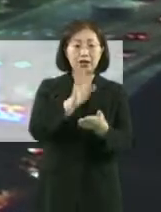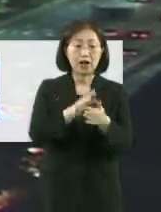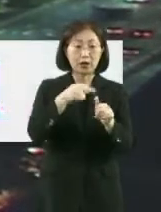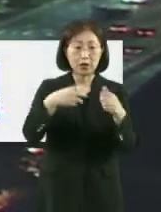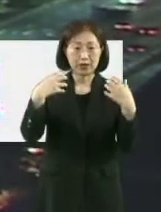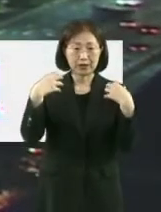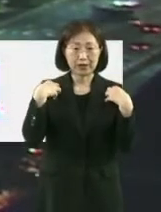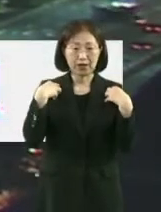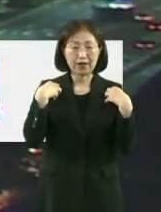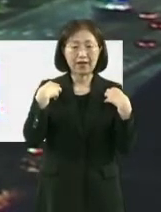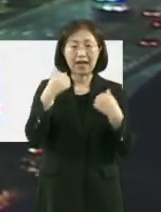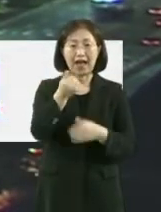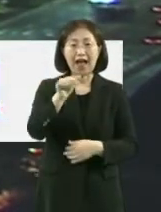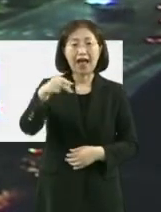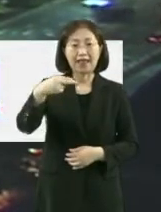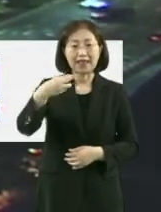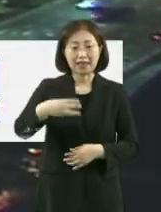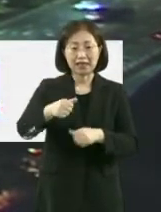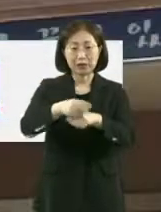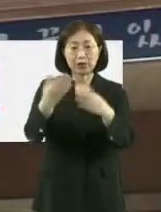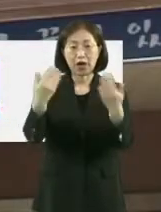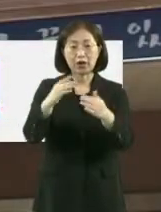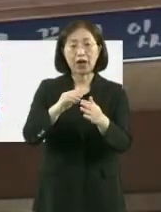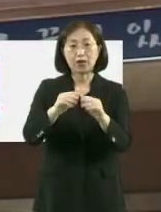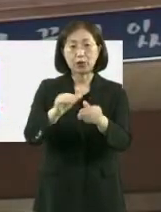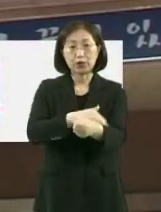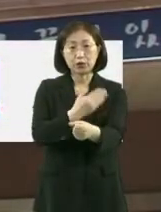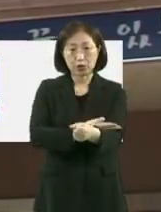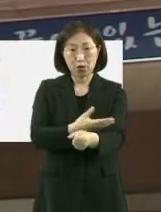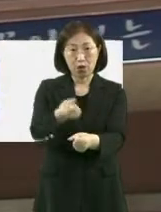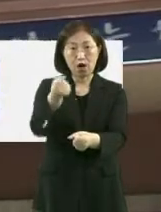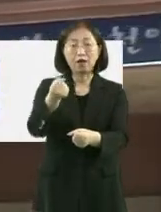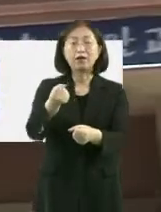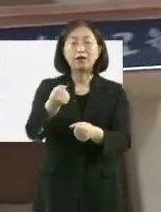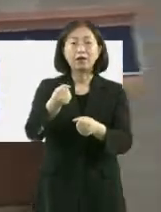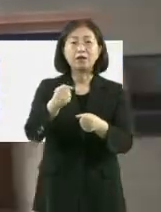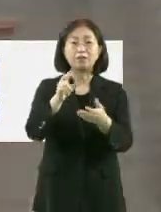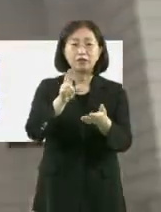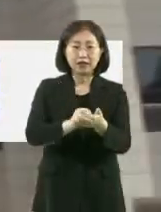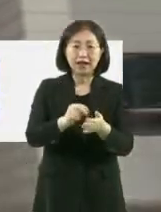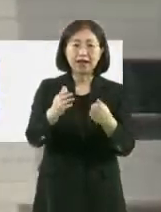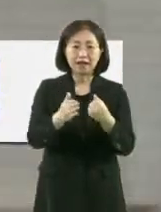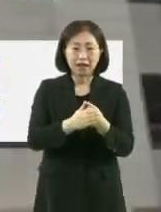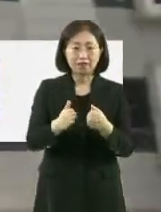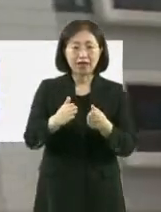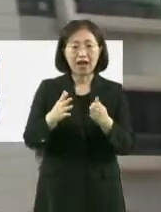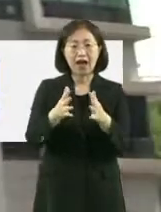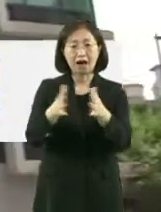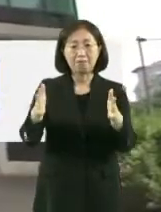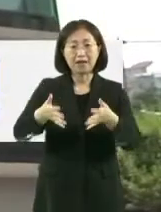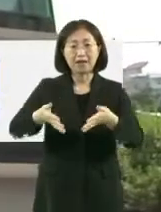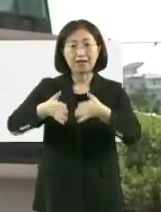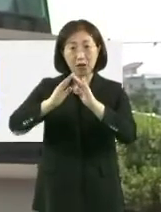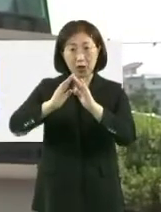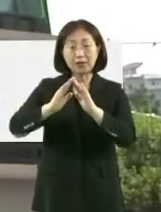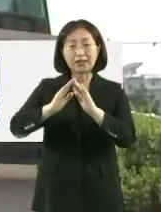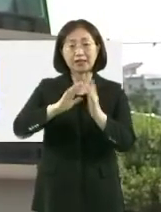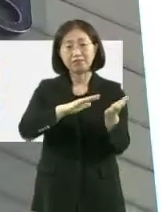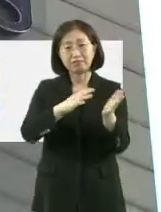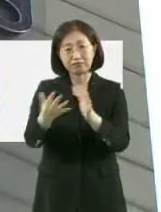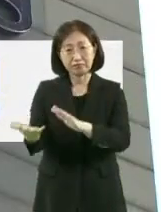천안교육청이 천안 한들초 소유권 확보 난항으로 인해 인근 주택개발까지 잇따라 표류하고 있다는 TJB 보도와